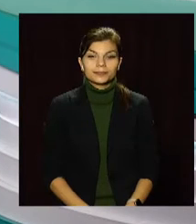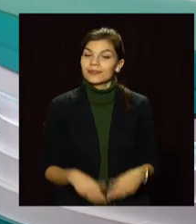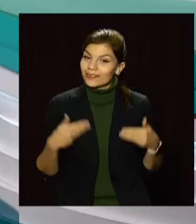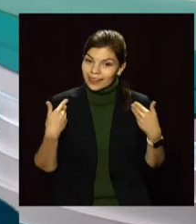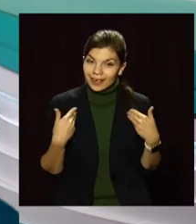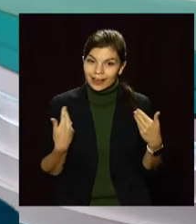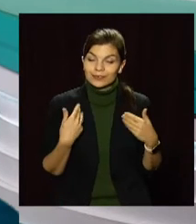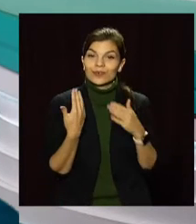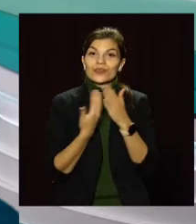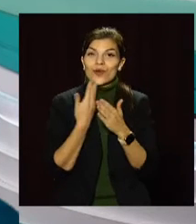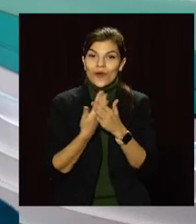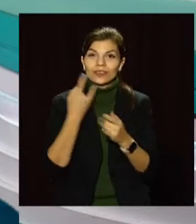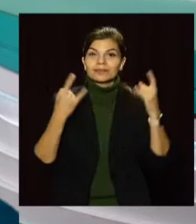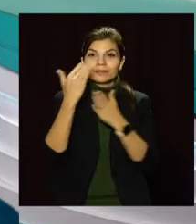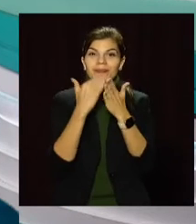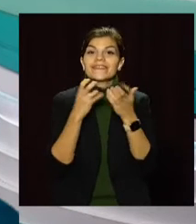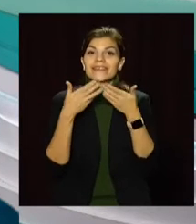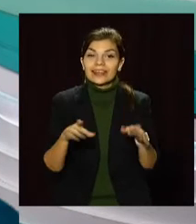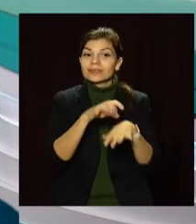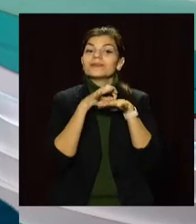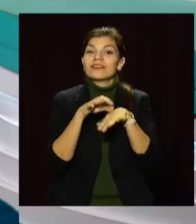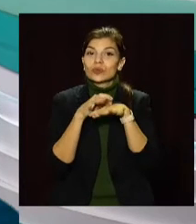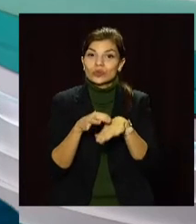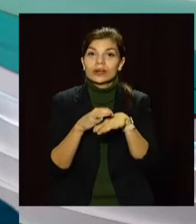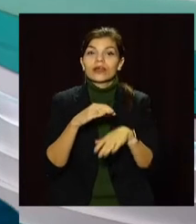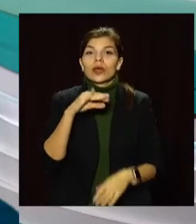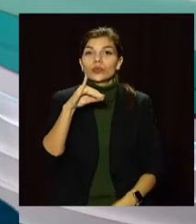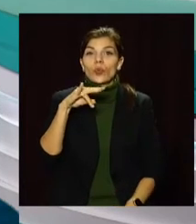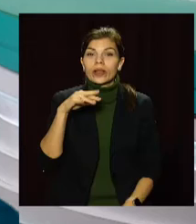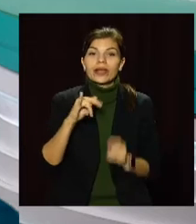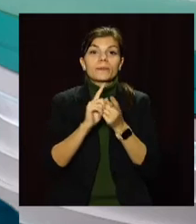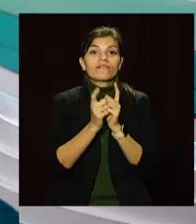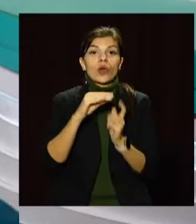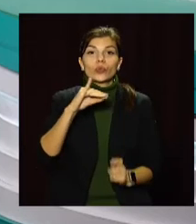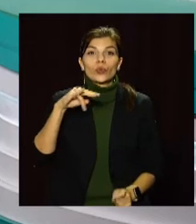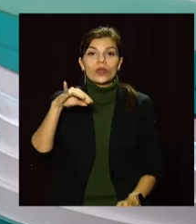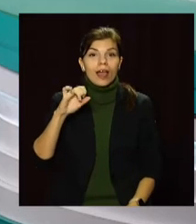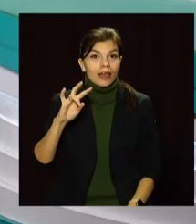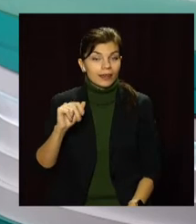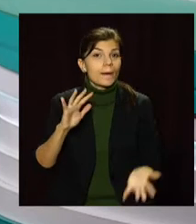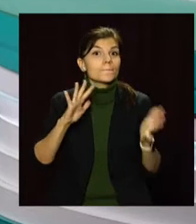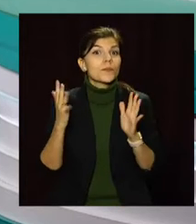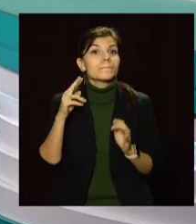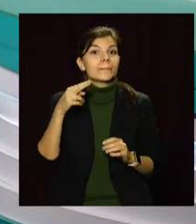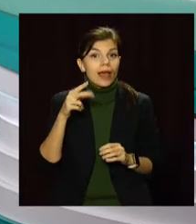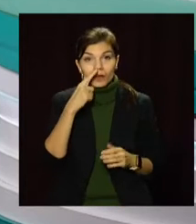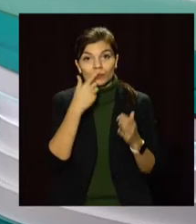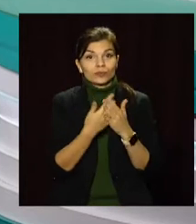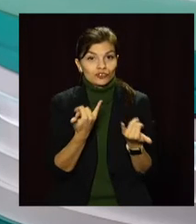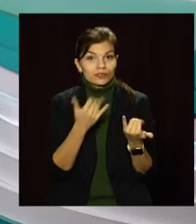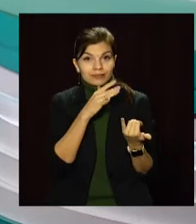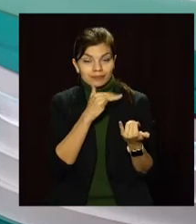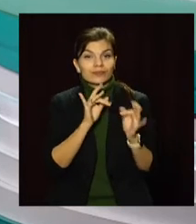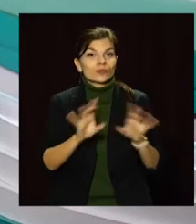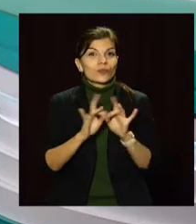Вітаю! Новини на відкритому у студії Юлія Демченко та сурдоперекладачка Юліана Пуговкіна. Про події п'ятниці найближчим часом